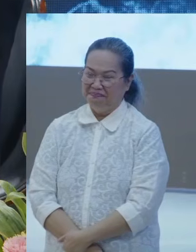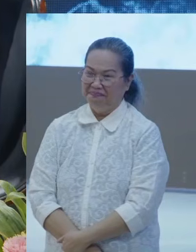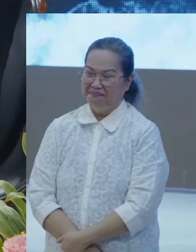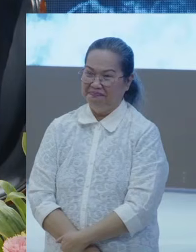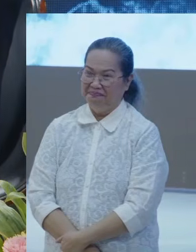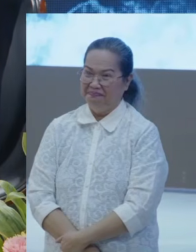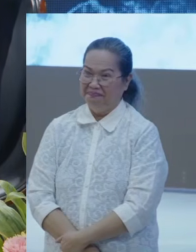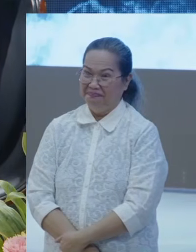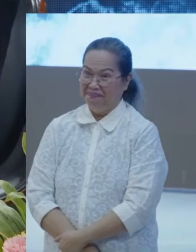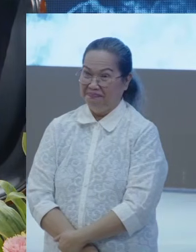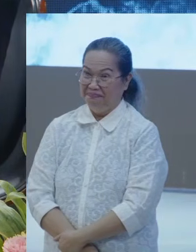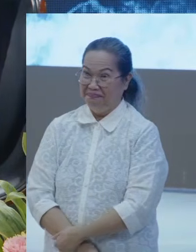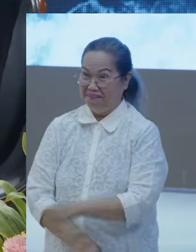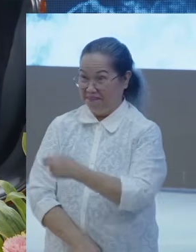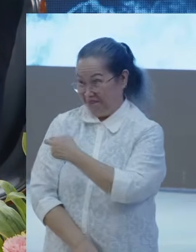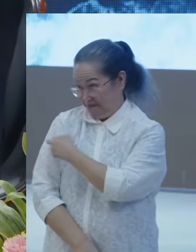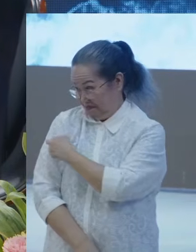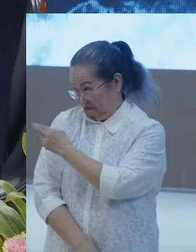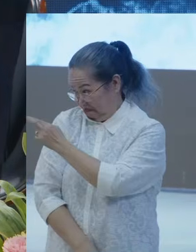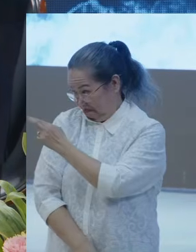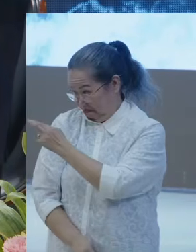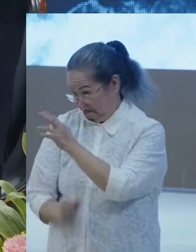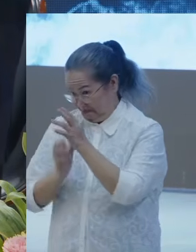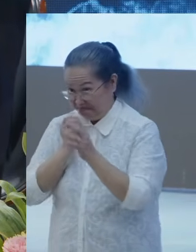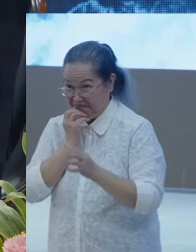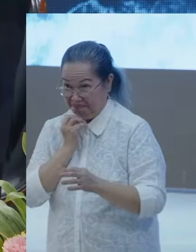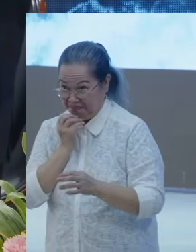Itong mga reliyoso na Hudyo,